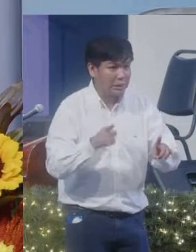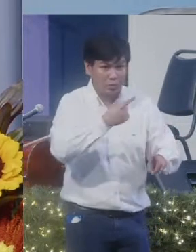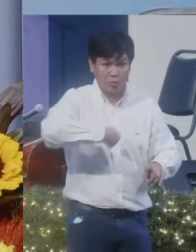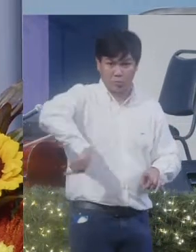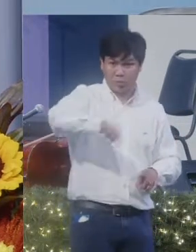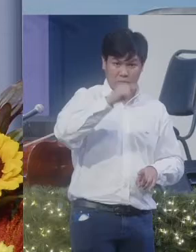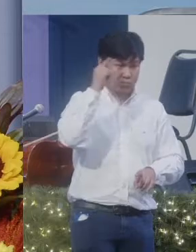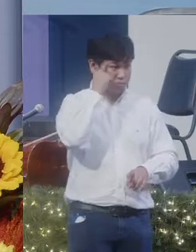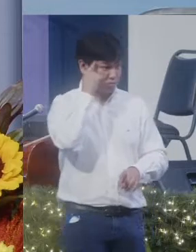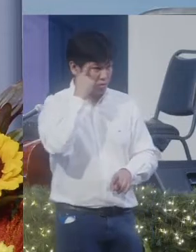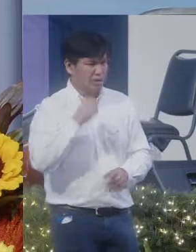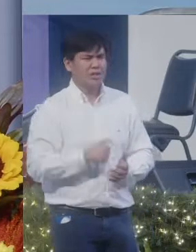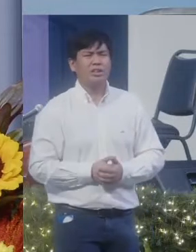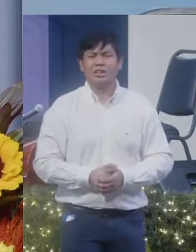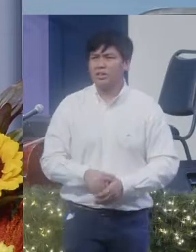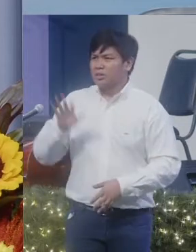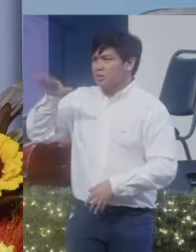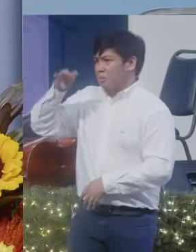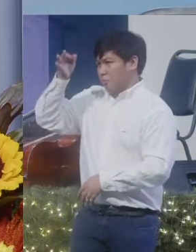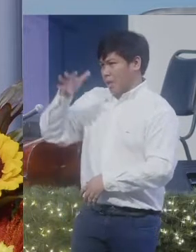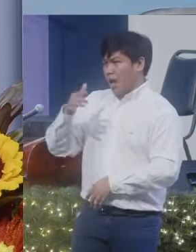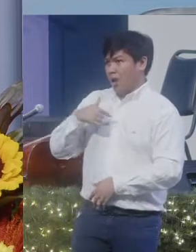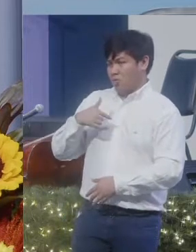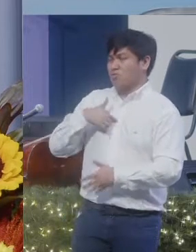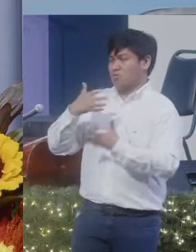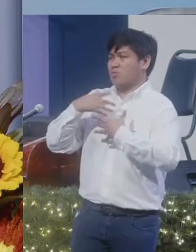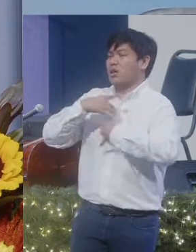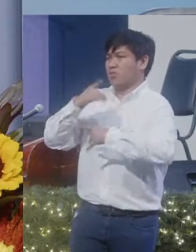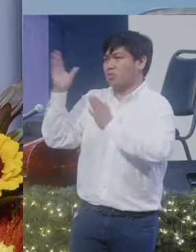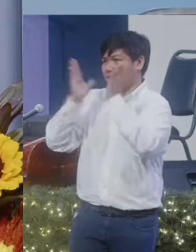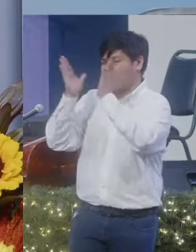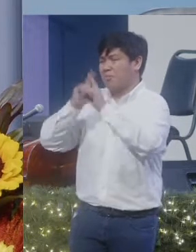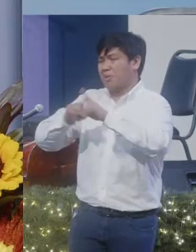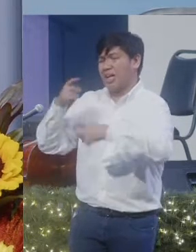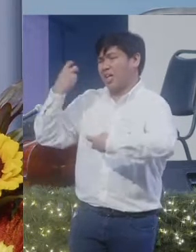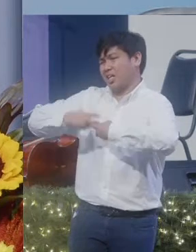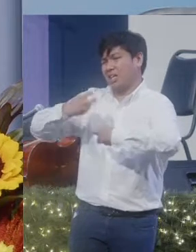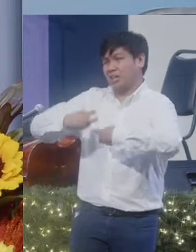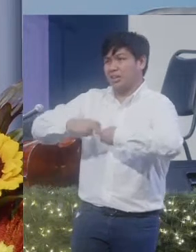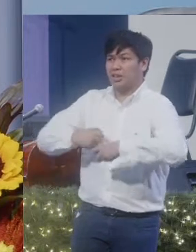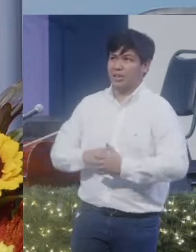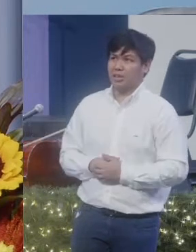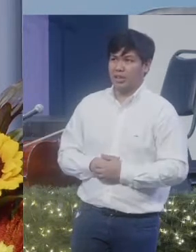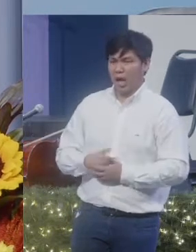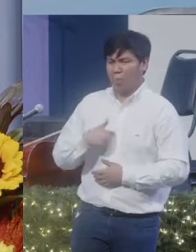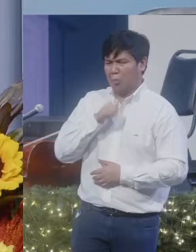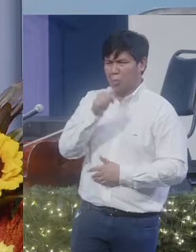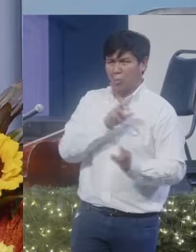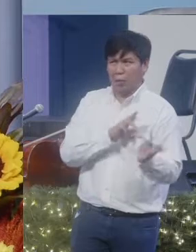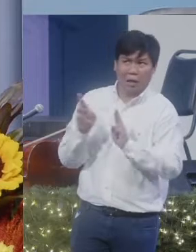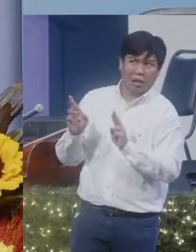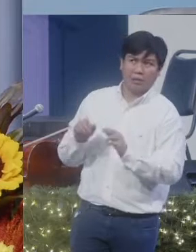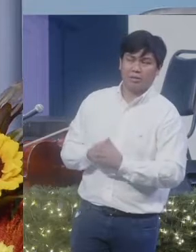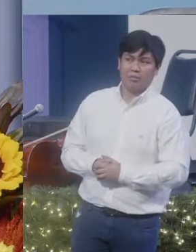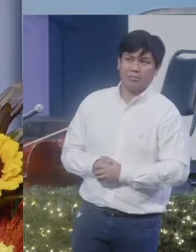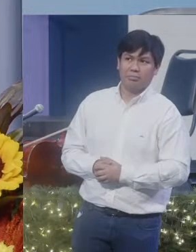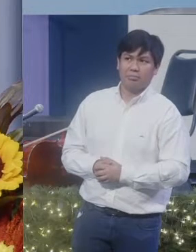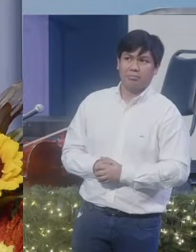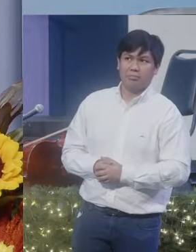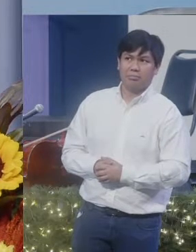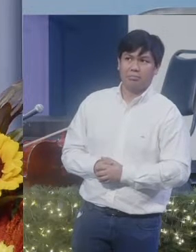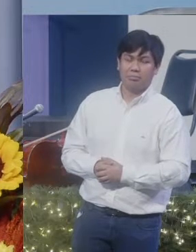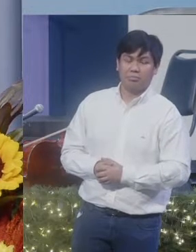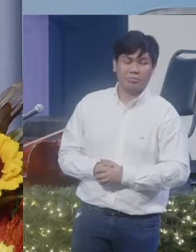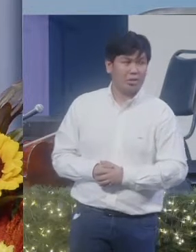nyo, alam nyo, gusto kong pastor maglingkod na sa ating Panginoon, pero parang hindi pa ako ready.